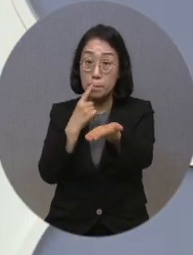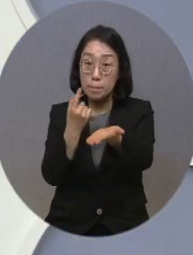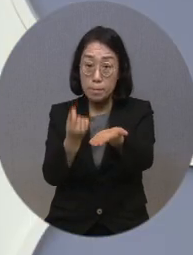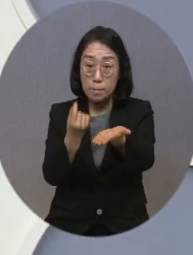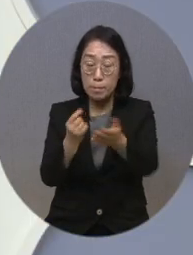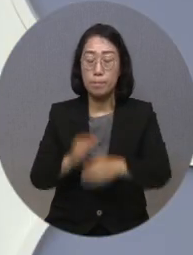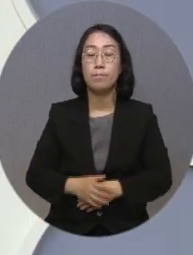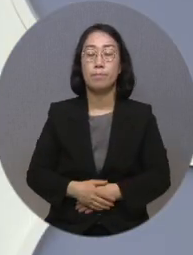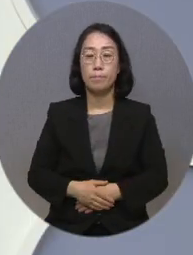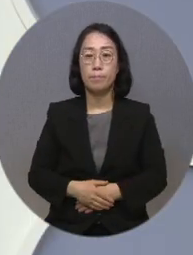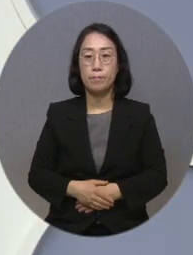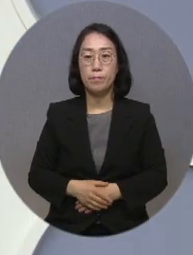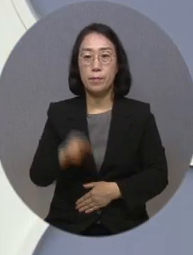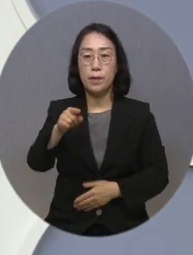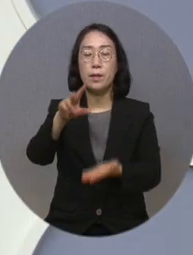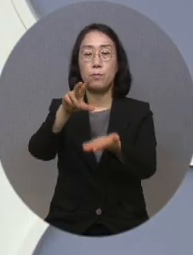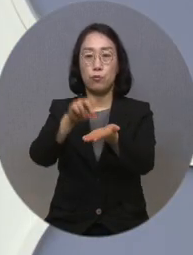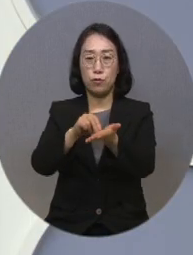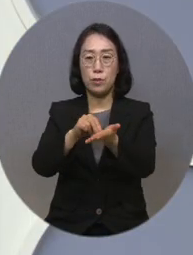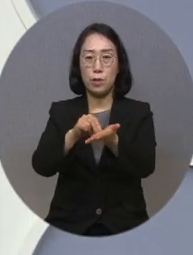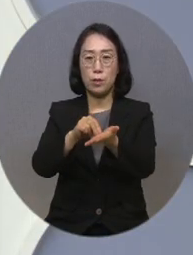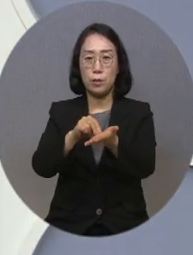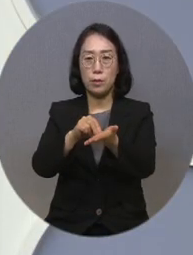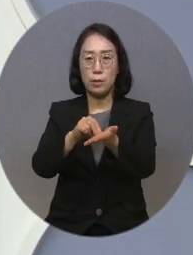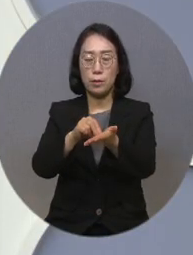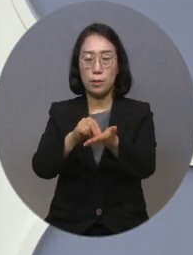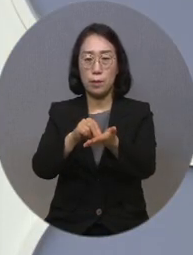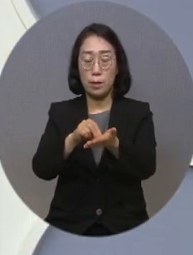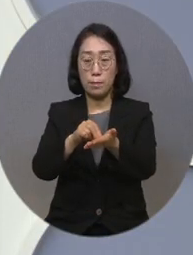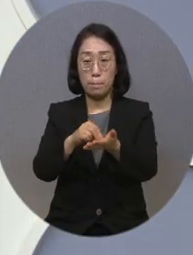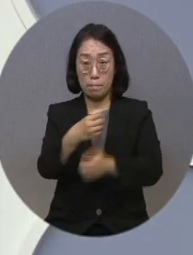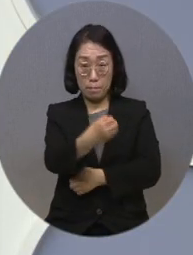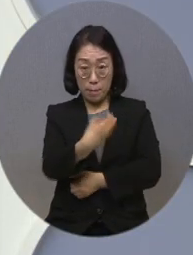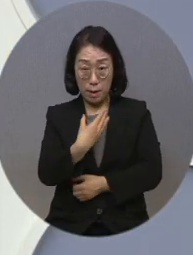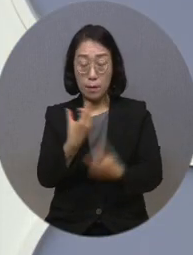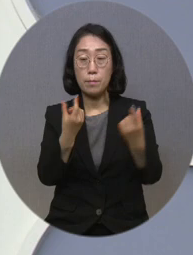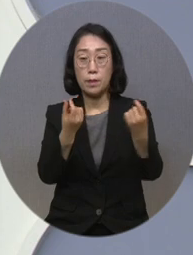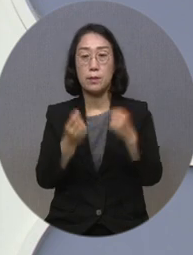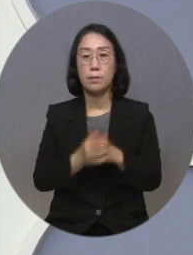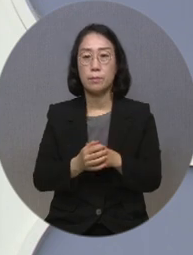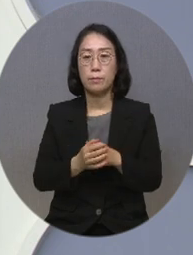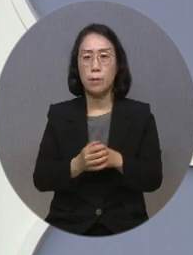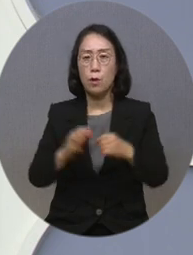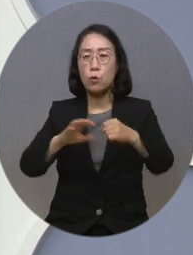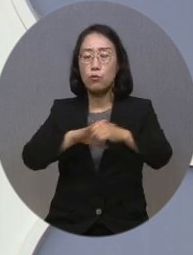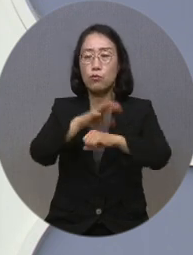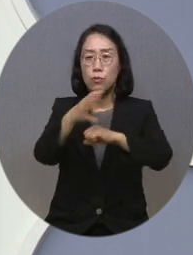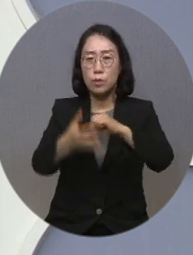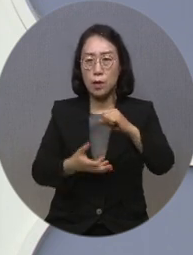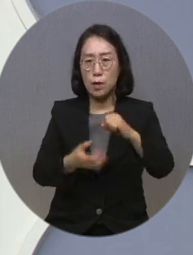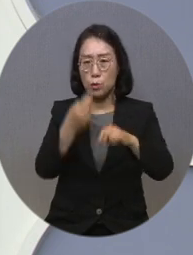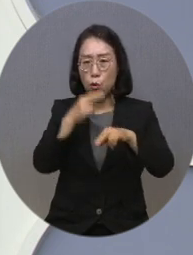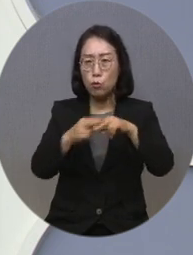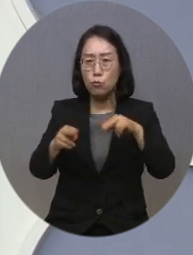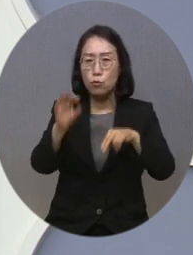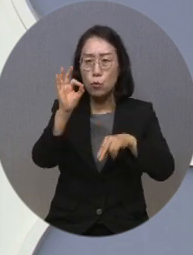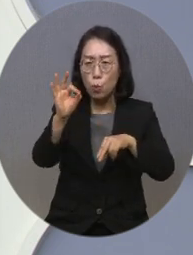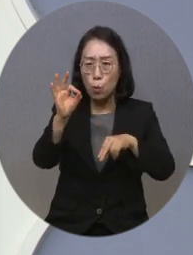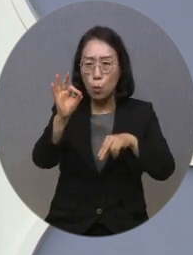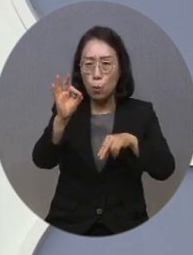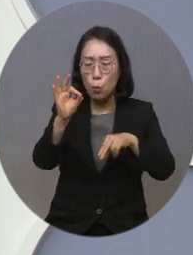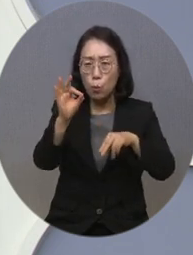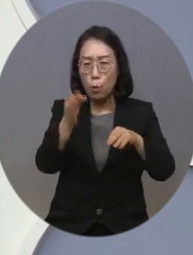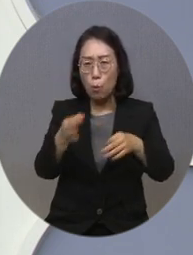그러셨는데. 아, 이 문제는 뭐 지금 잘 지적을 해주셨는데 지금 국제 유류 가격이 100달러가